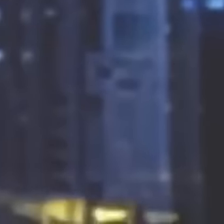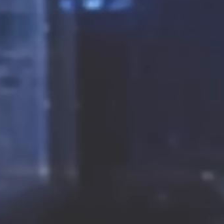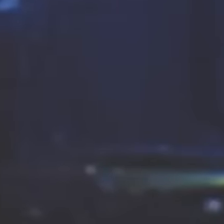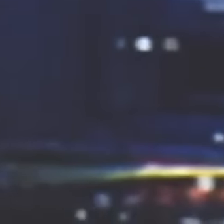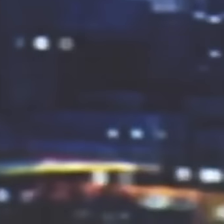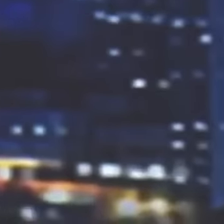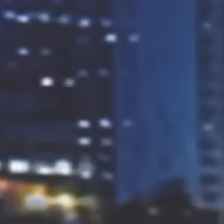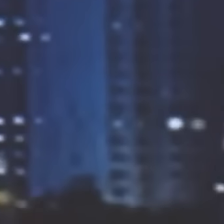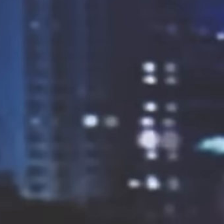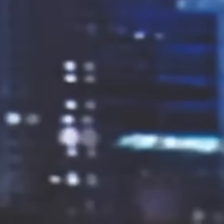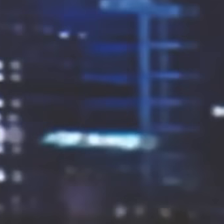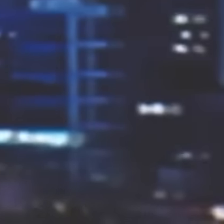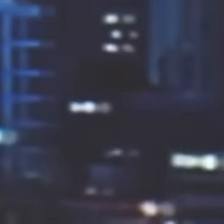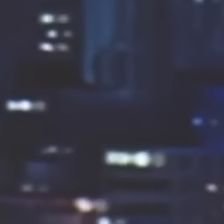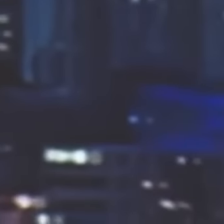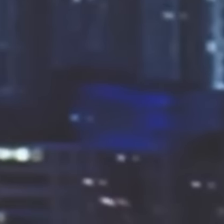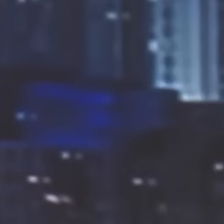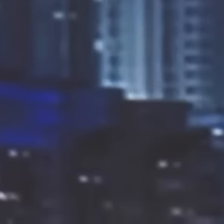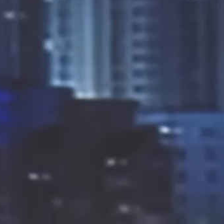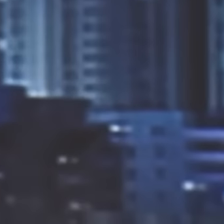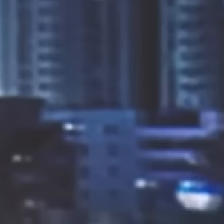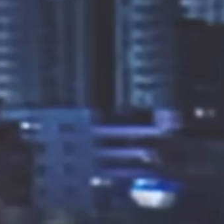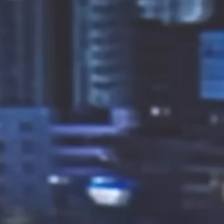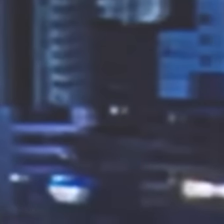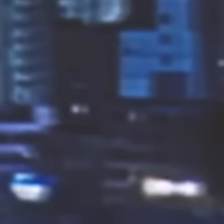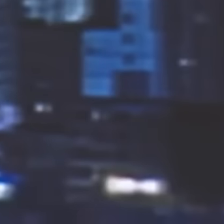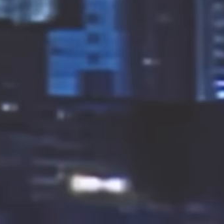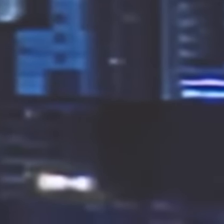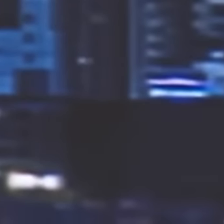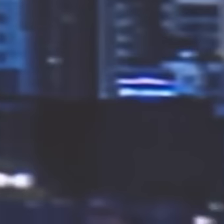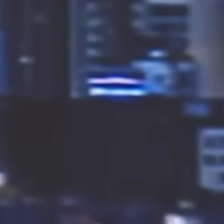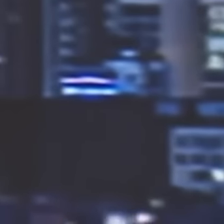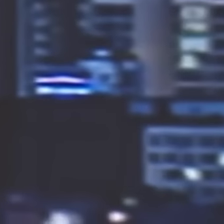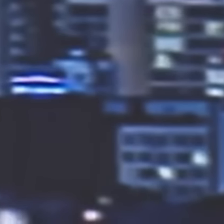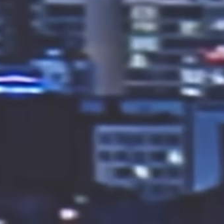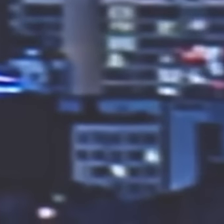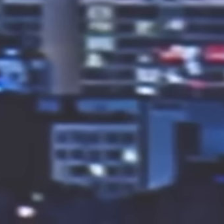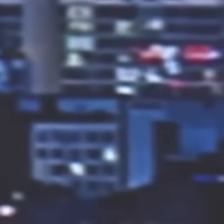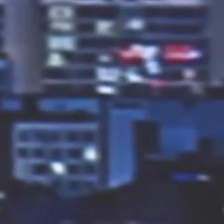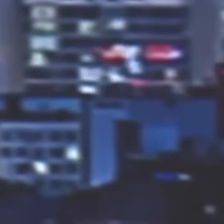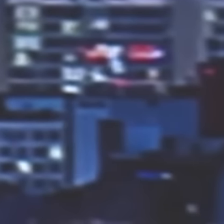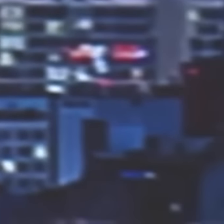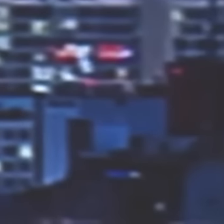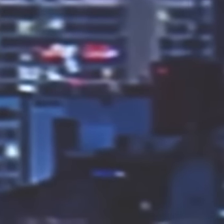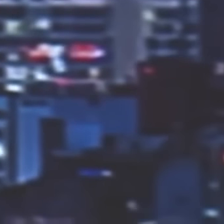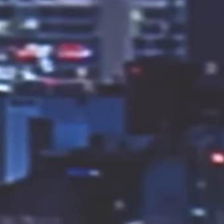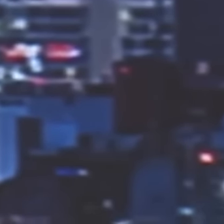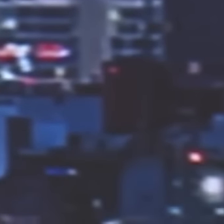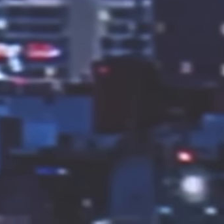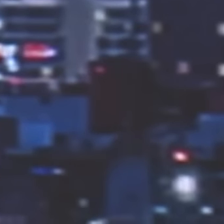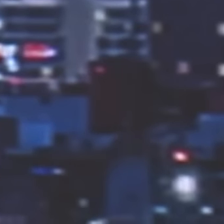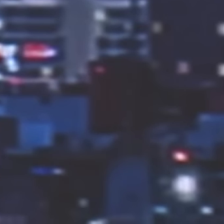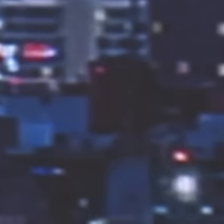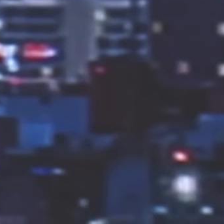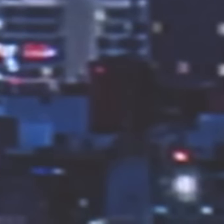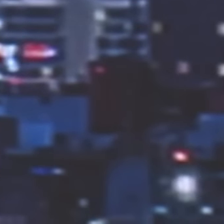JTBC 뉴스를 시청해 주셔서 고맙습니다. 저희는 저녁 6시 50분 뉴스룸에서 뵙겠습니다.